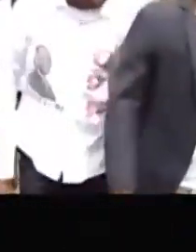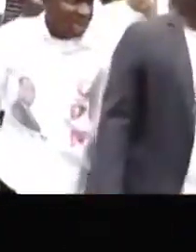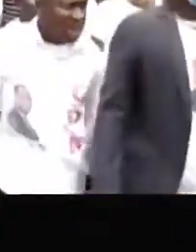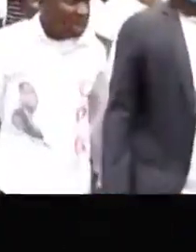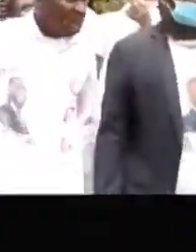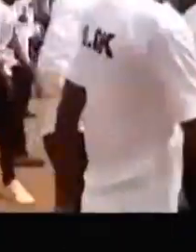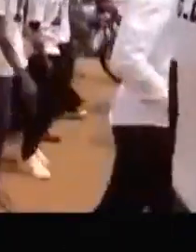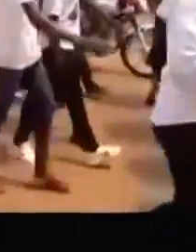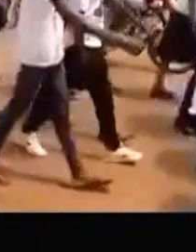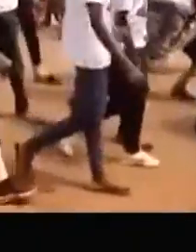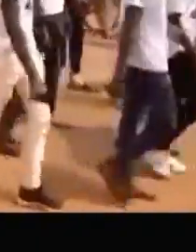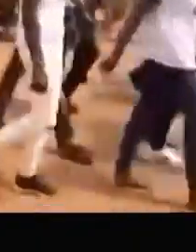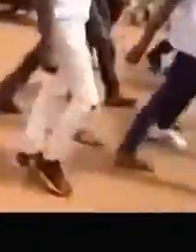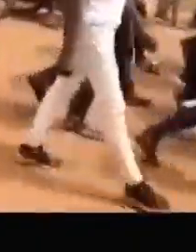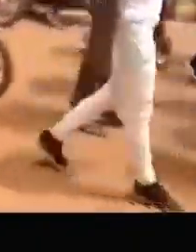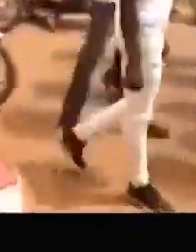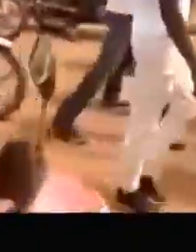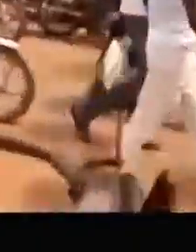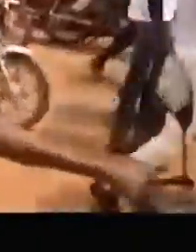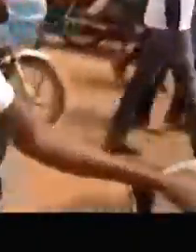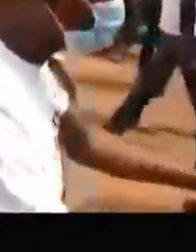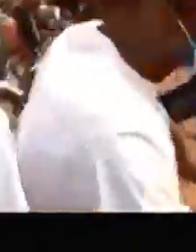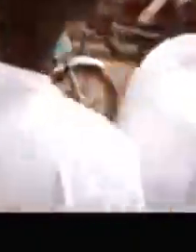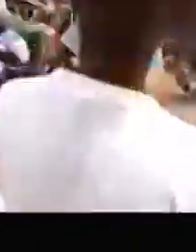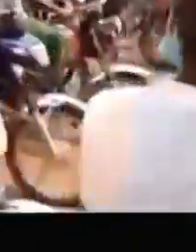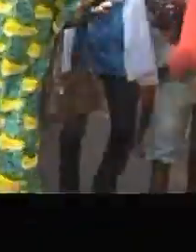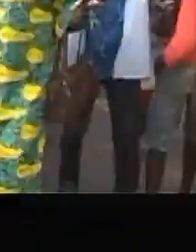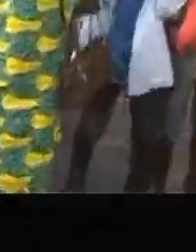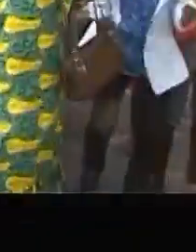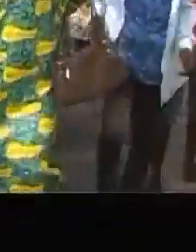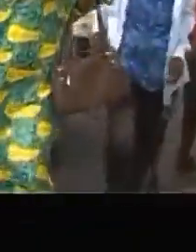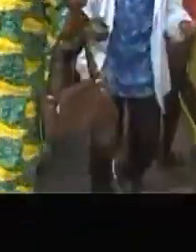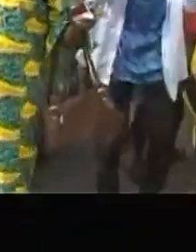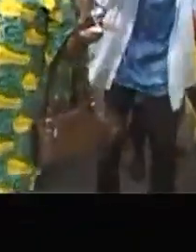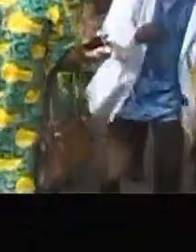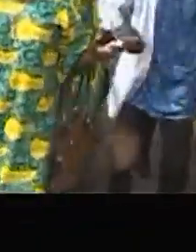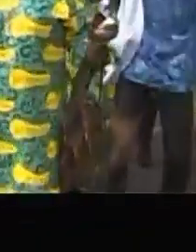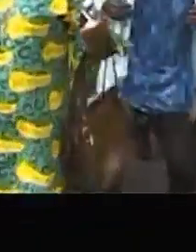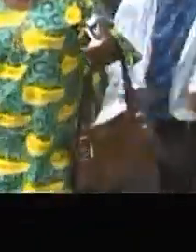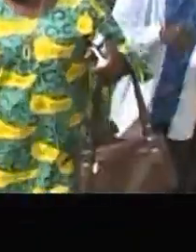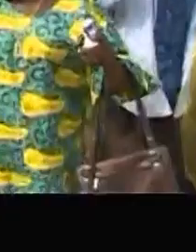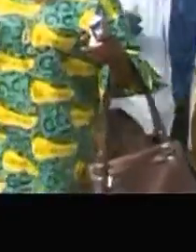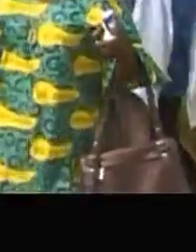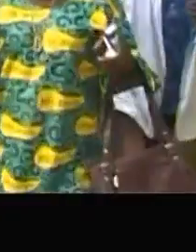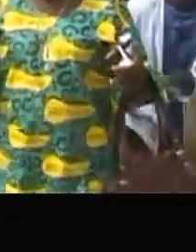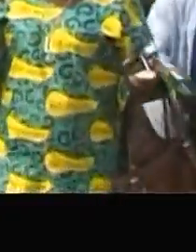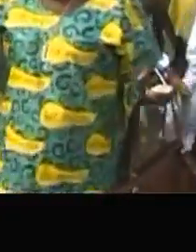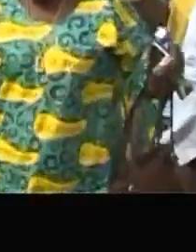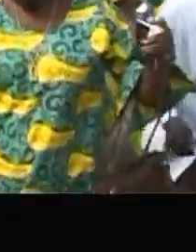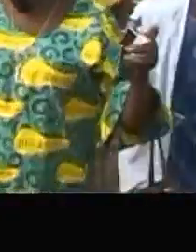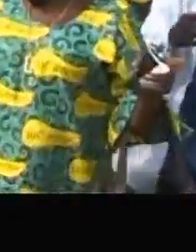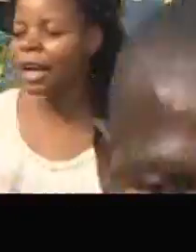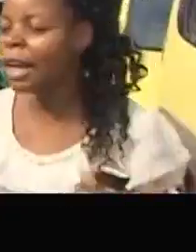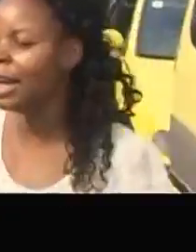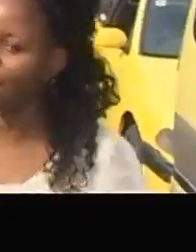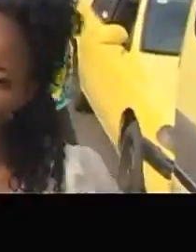province du Nord-Oubangui, c'était le tour dimanche 21 février 2021 d'élus DPS, Union pour la démocratie et le progrès social, base de